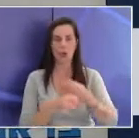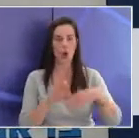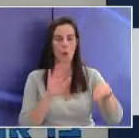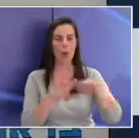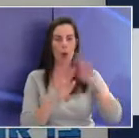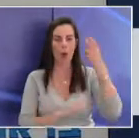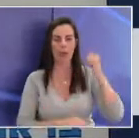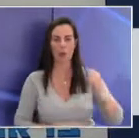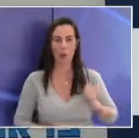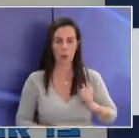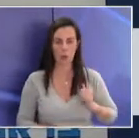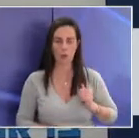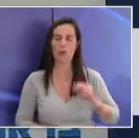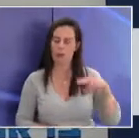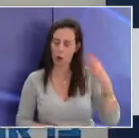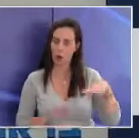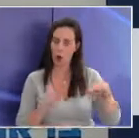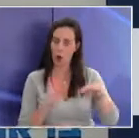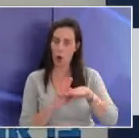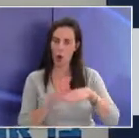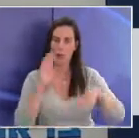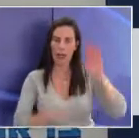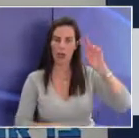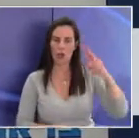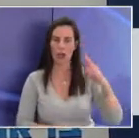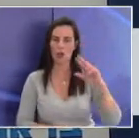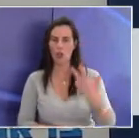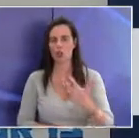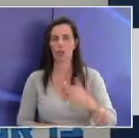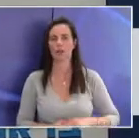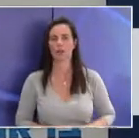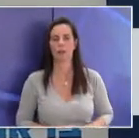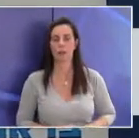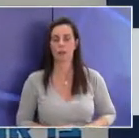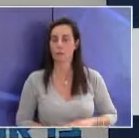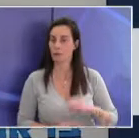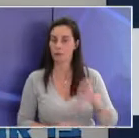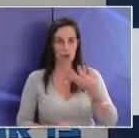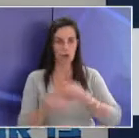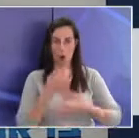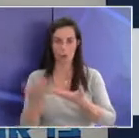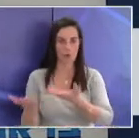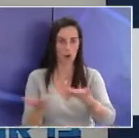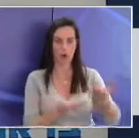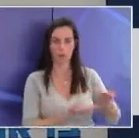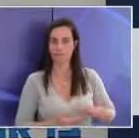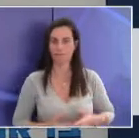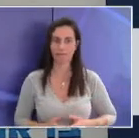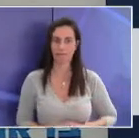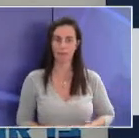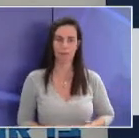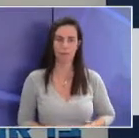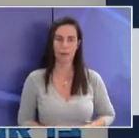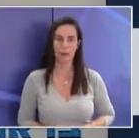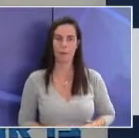בחוק הגיוס, ויהיה לנו חוק בקריאה השנייה ושלישית. אם יש שאלות, אז אני אשמח לשמוע.